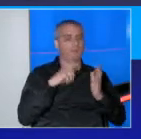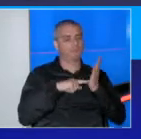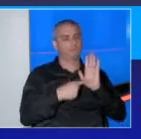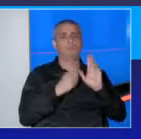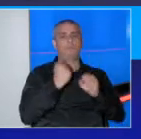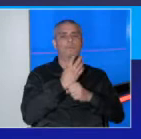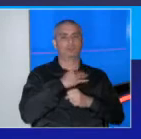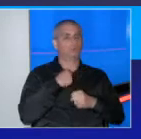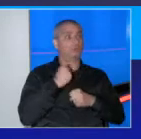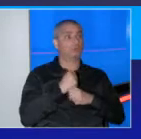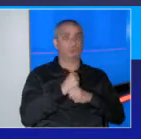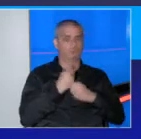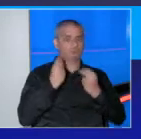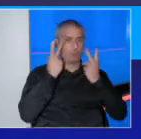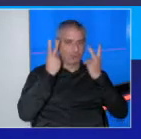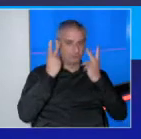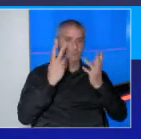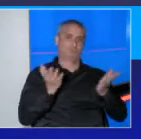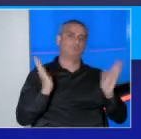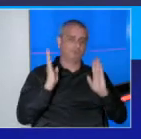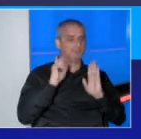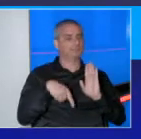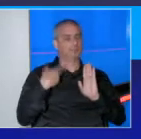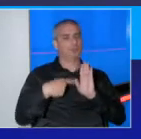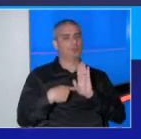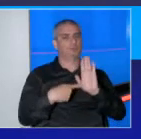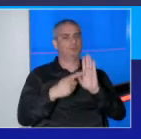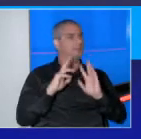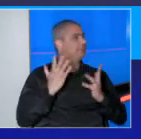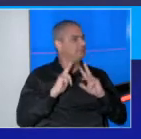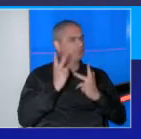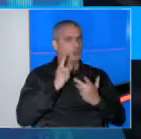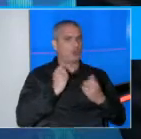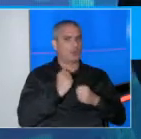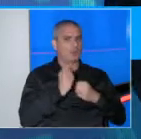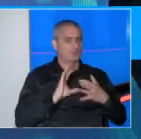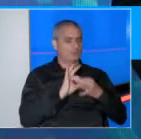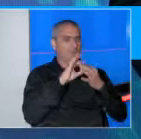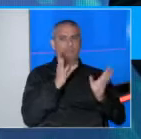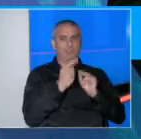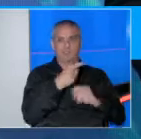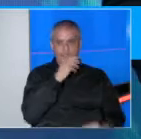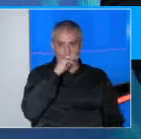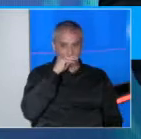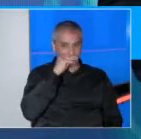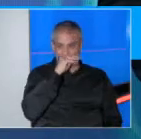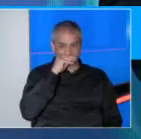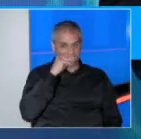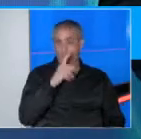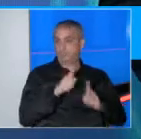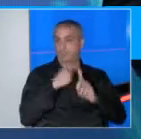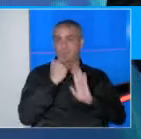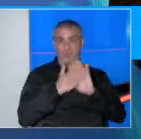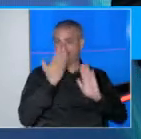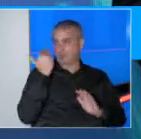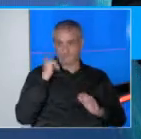שלנו, כי אנחנו עושים פה עבודה שהיא חשובה, משמעותית, וצריכה להיות מונגשת לציבור. איך הציבור יכול ליצור איתכם קשר? אז כמו